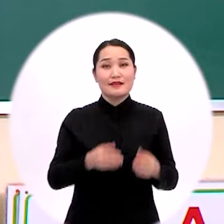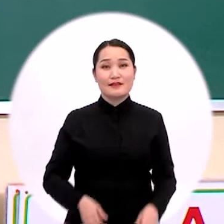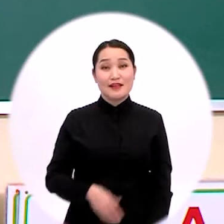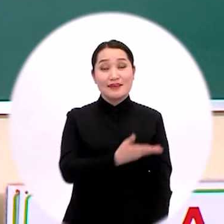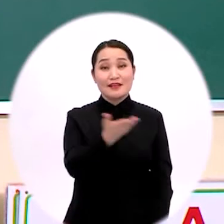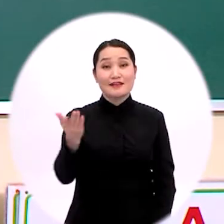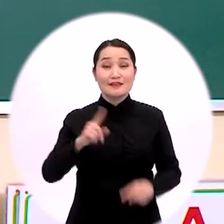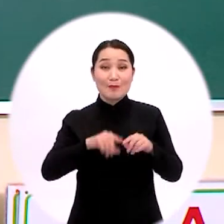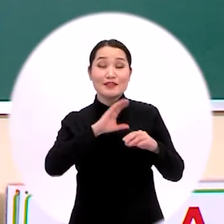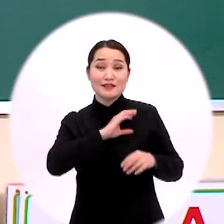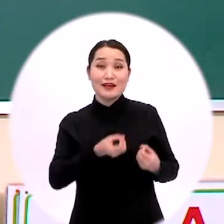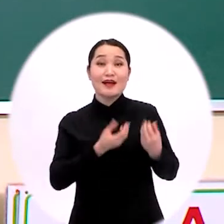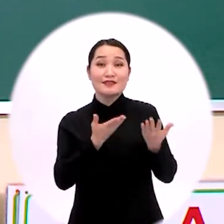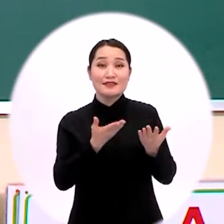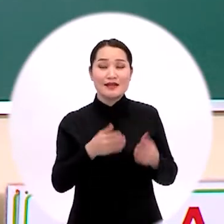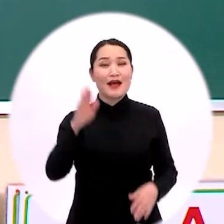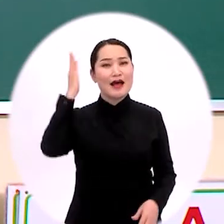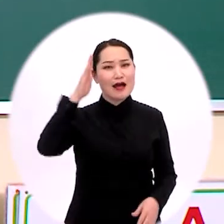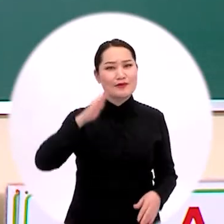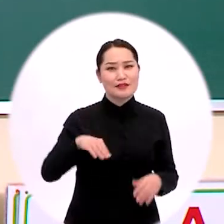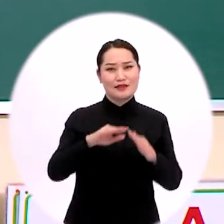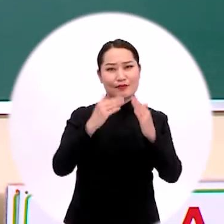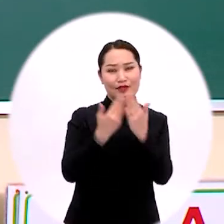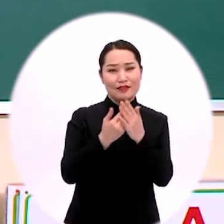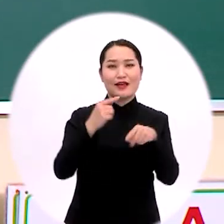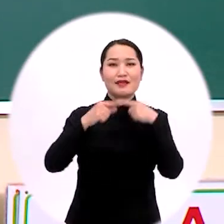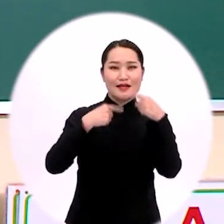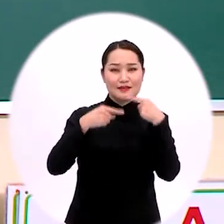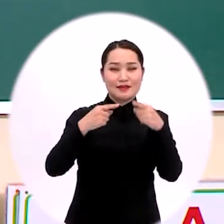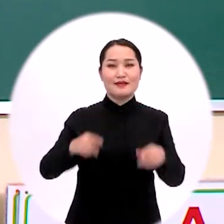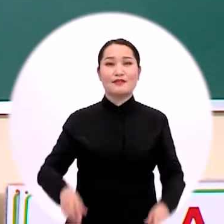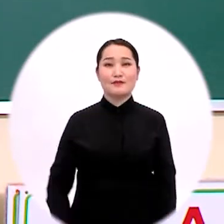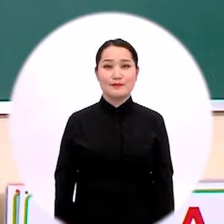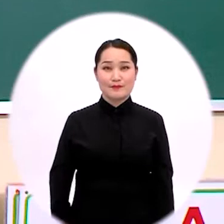Та нарт ямар сэтгэл төрсөн бэ? Гэр бүлийнхэнтэйгээ сэтгэлээ хуваалцаарай.